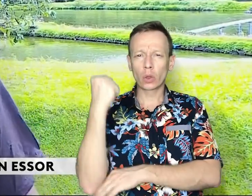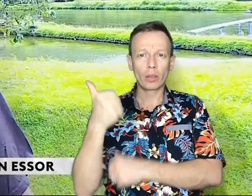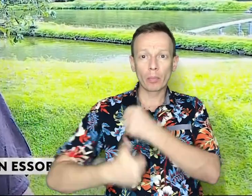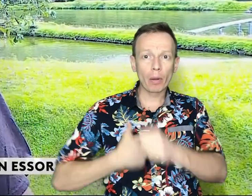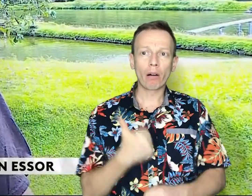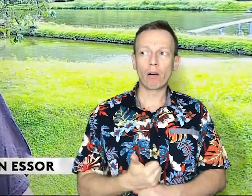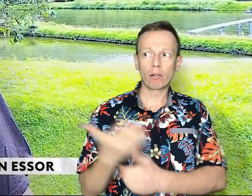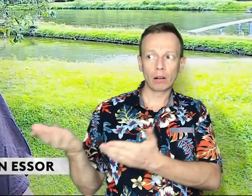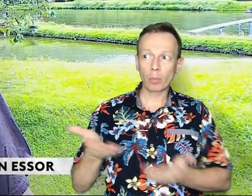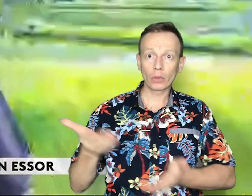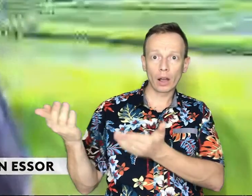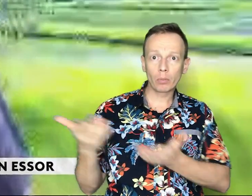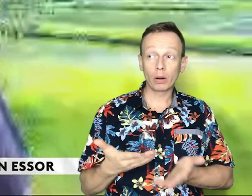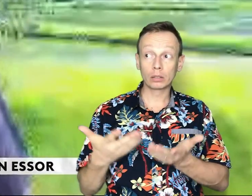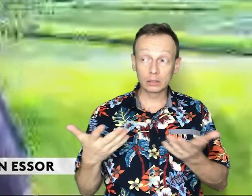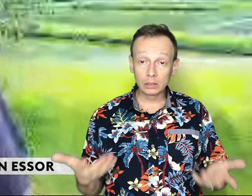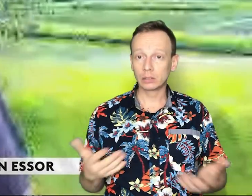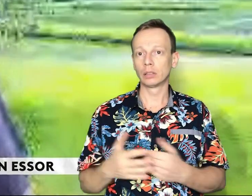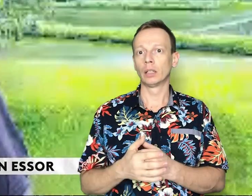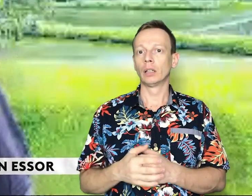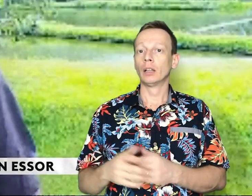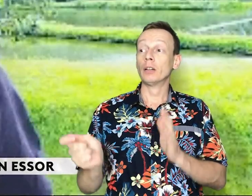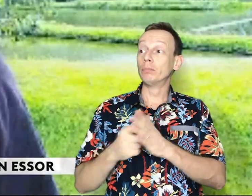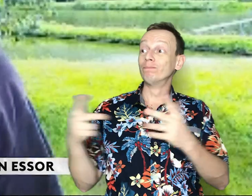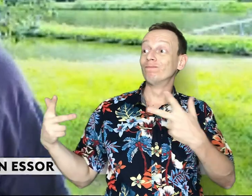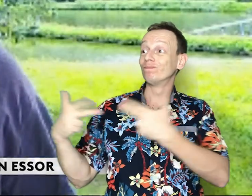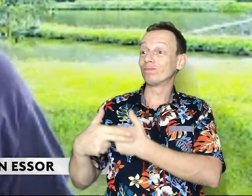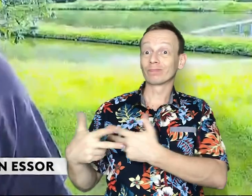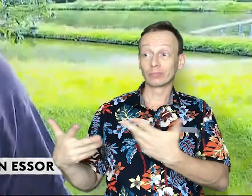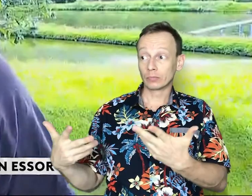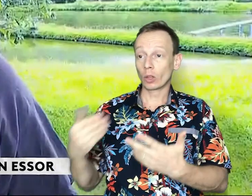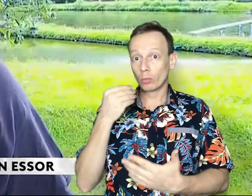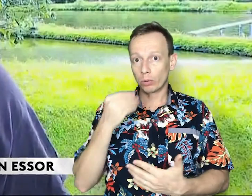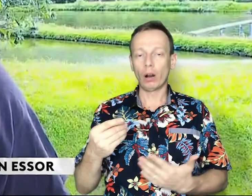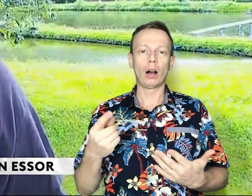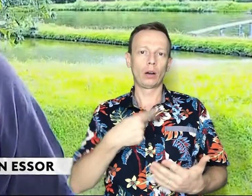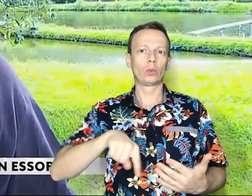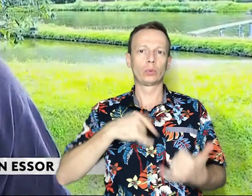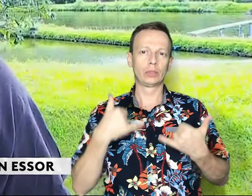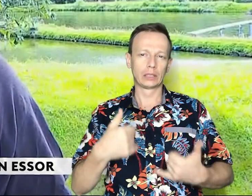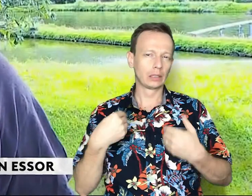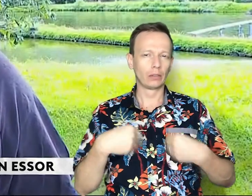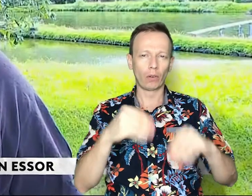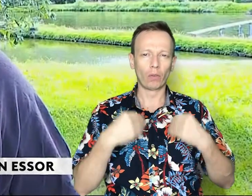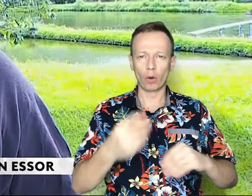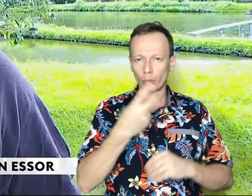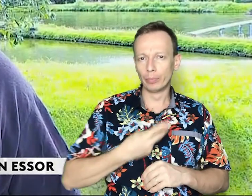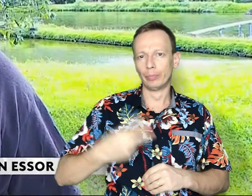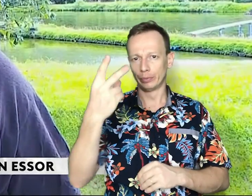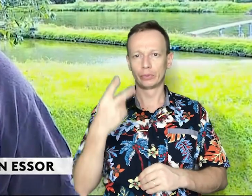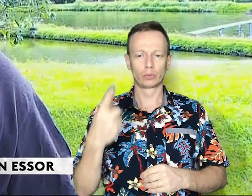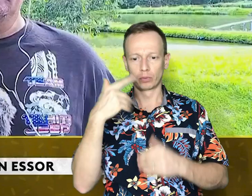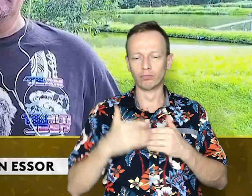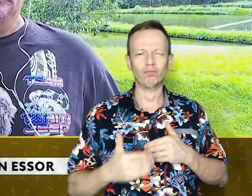l'année. Et puis depuis qu'on a arrêté ça, ça nous fait en plus alors à faire pendant des années, quoi. Donc,